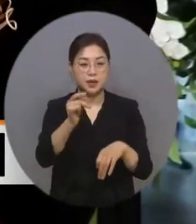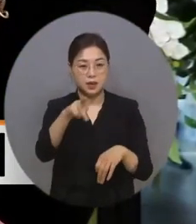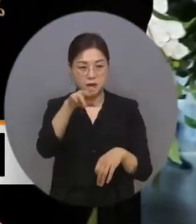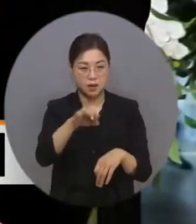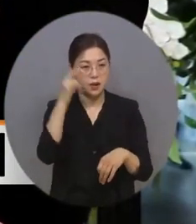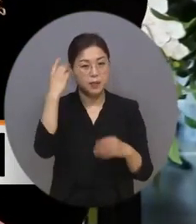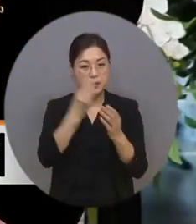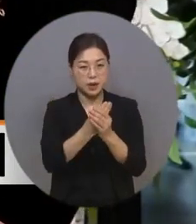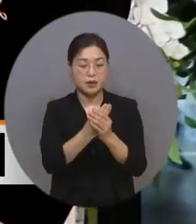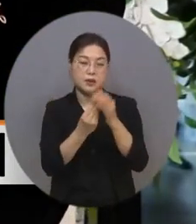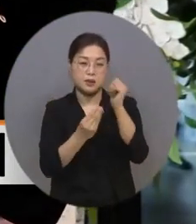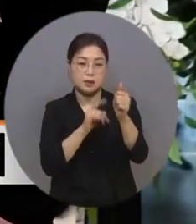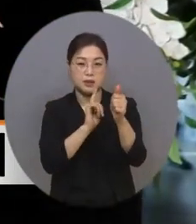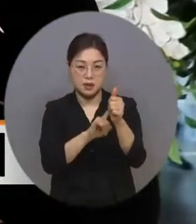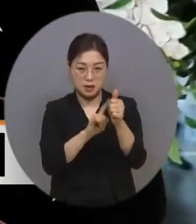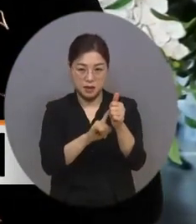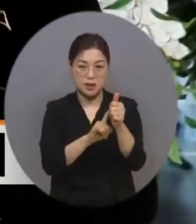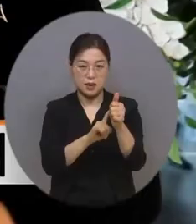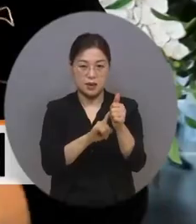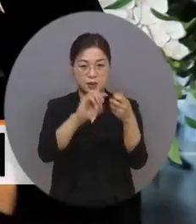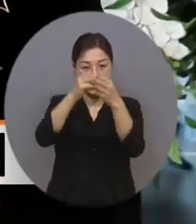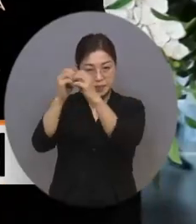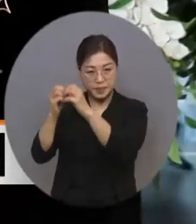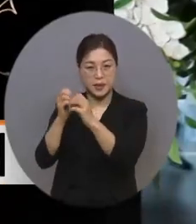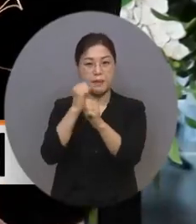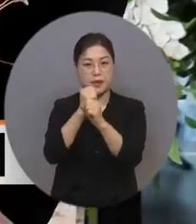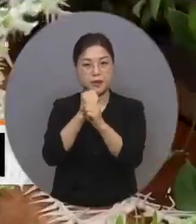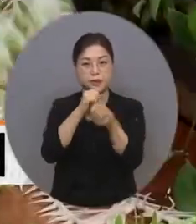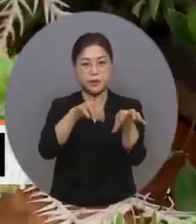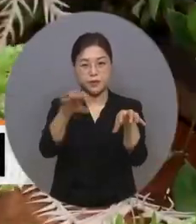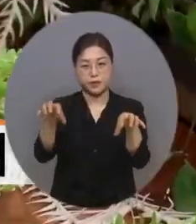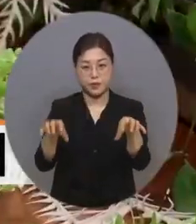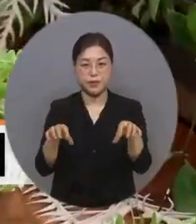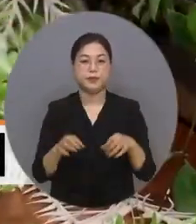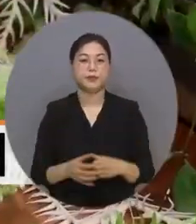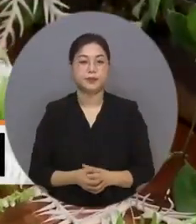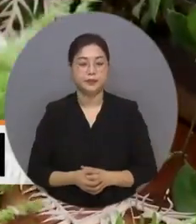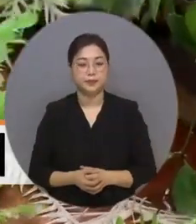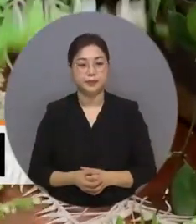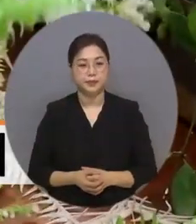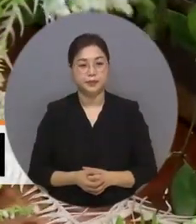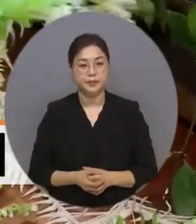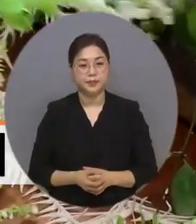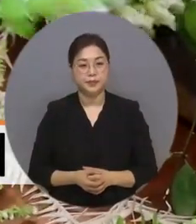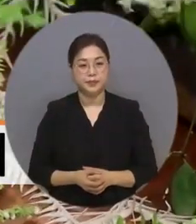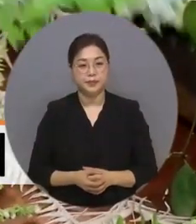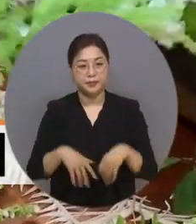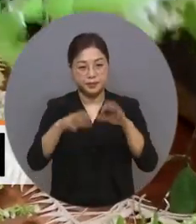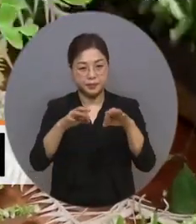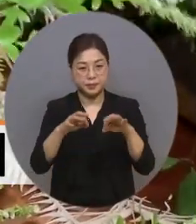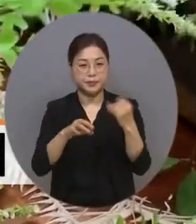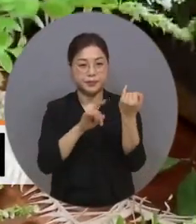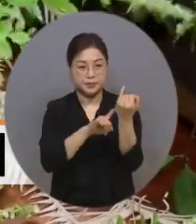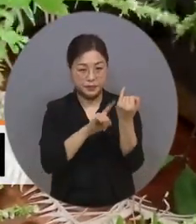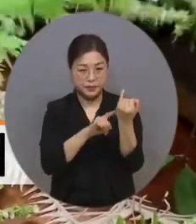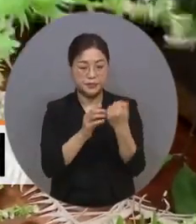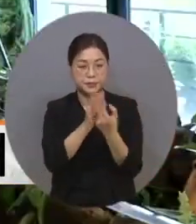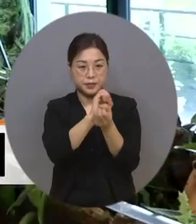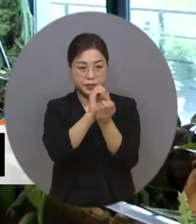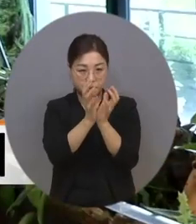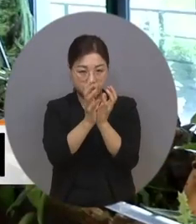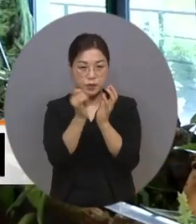조경학 박사의 손길을 거쳐 만들어낸 아름다운 공간입니다. 김다경 박사는 화예 장식 및 공간